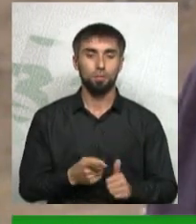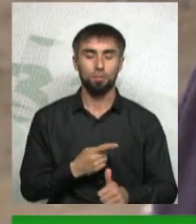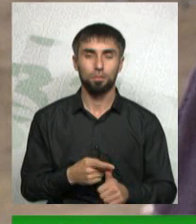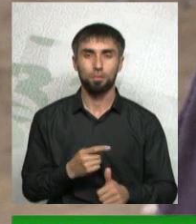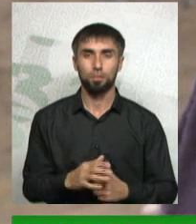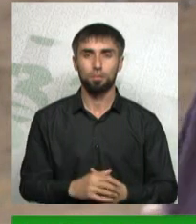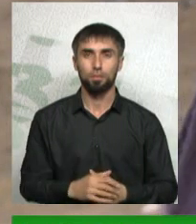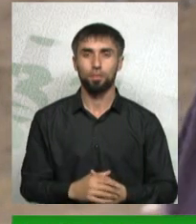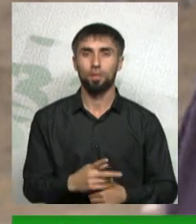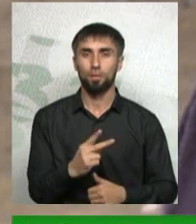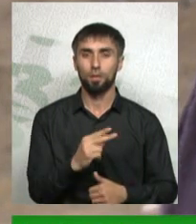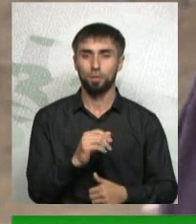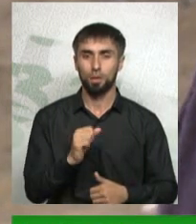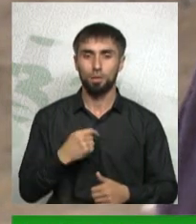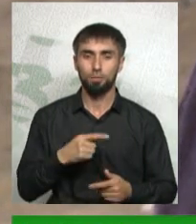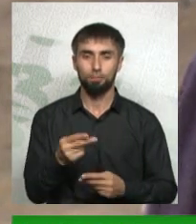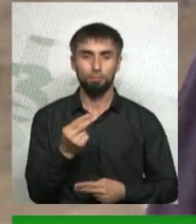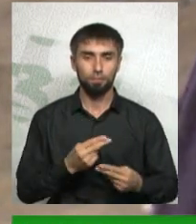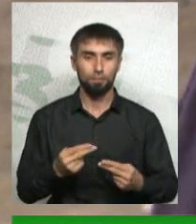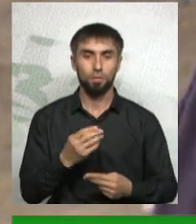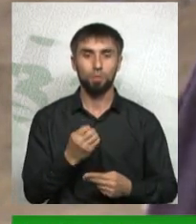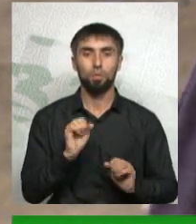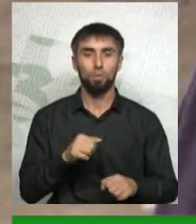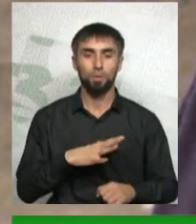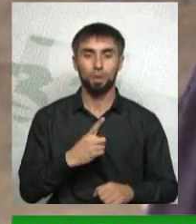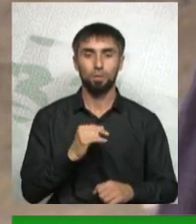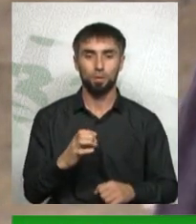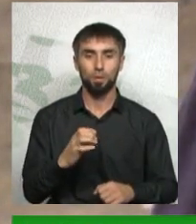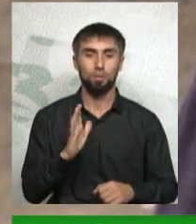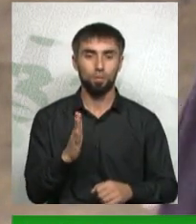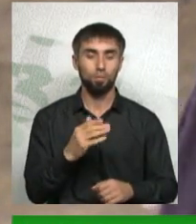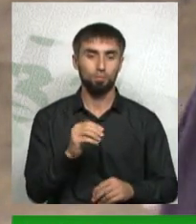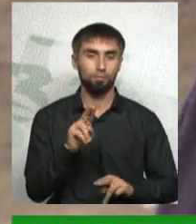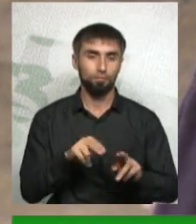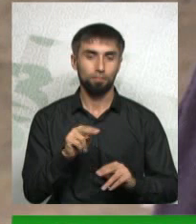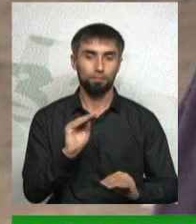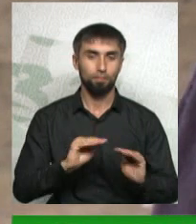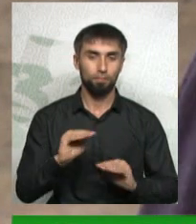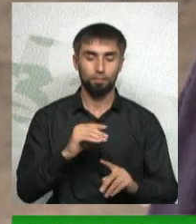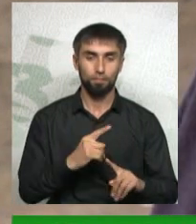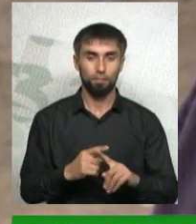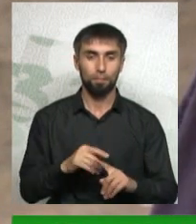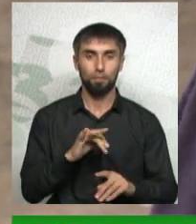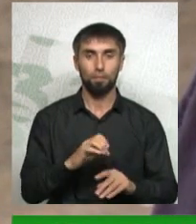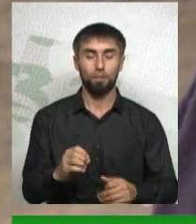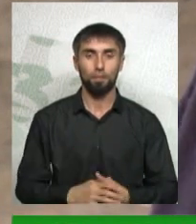этюд. Два часа я его пишу. Еще, может быть, час буду записывать детали. Ну